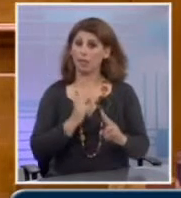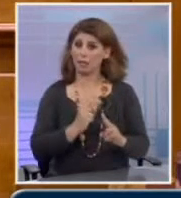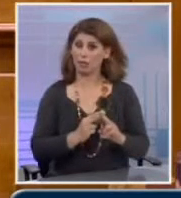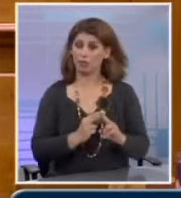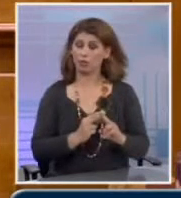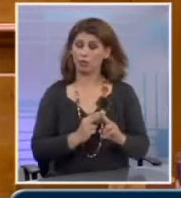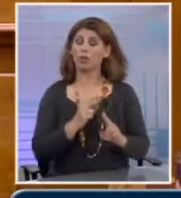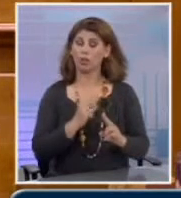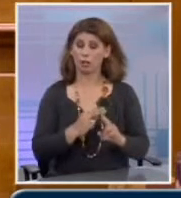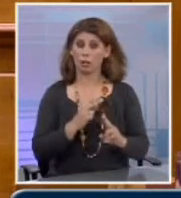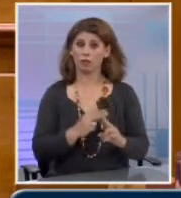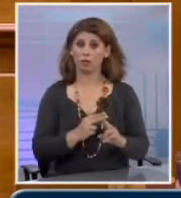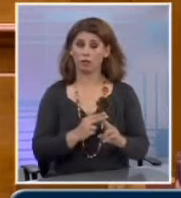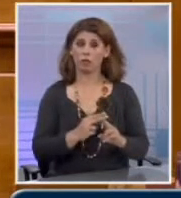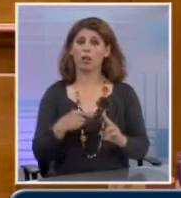και κυρίως,